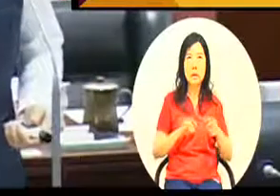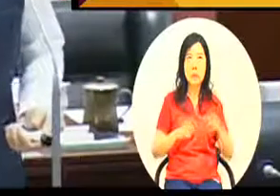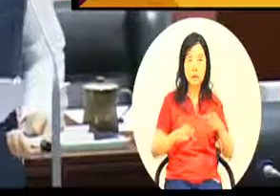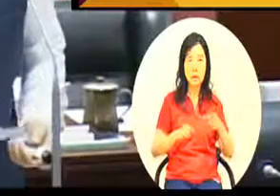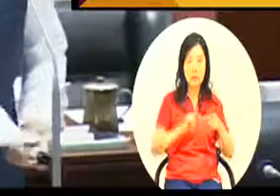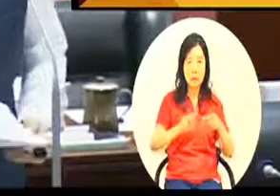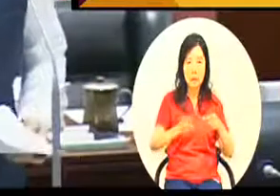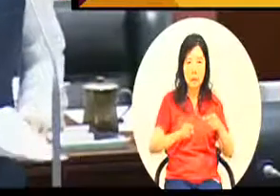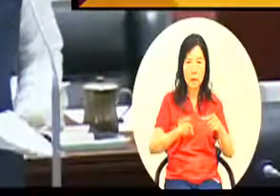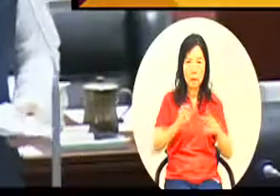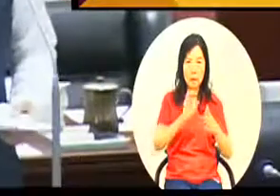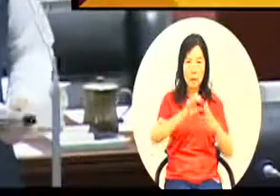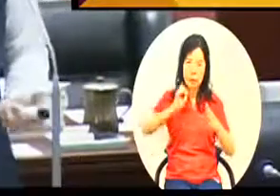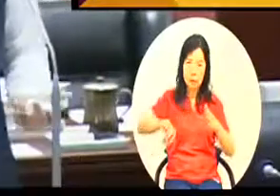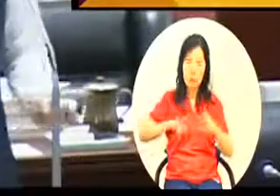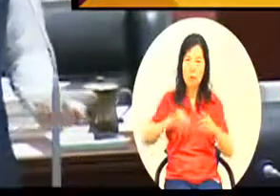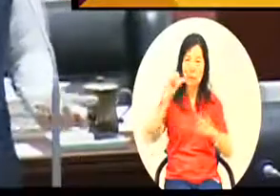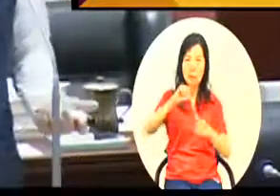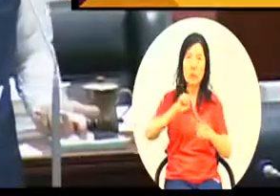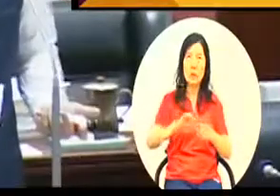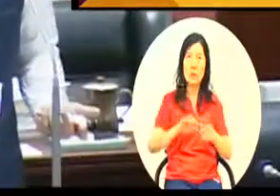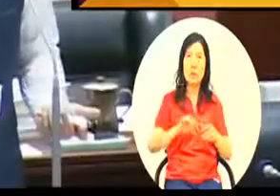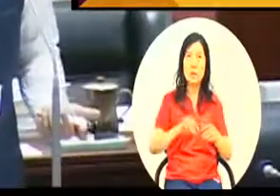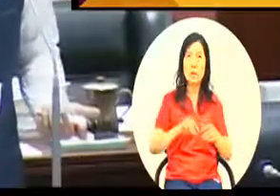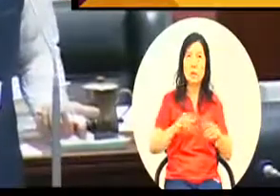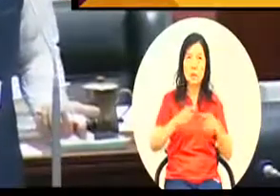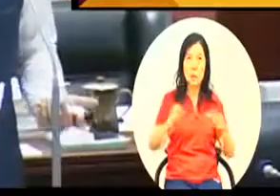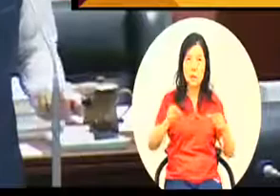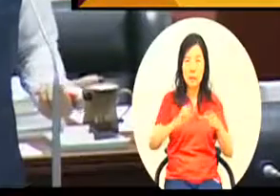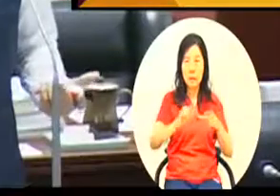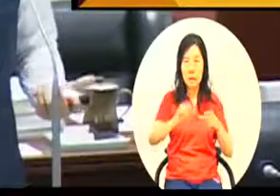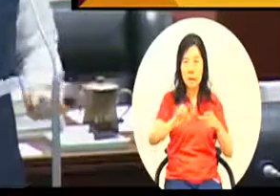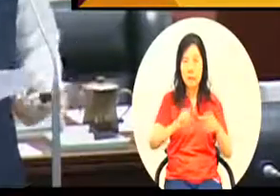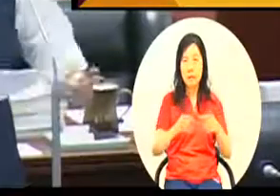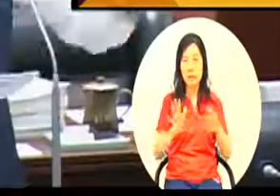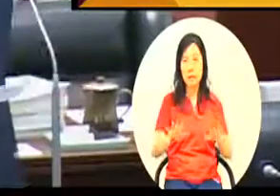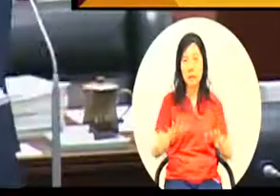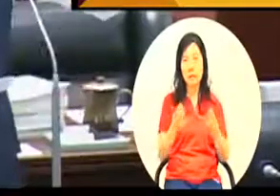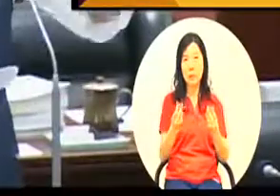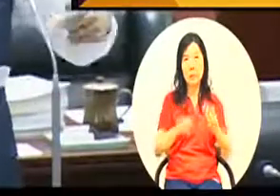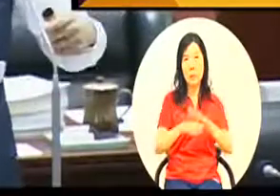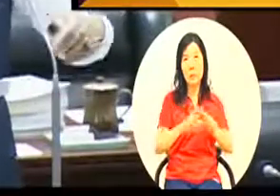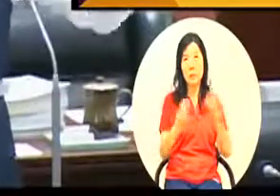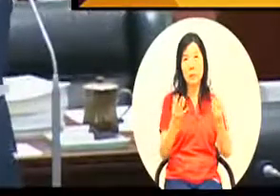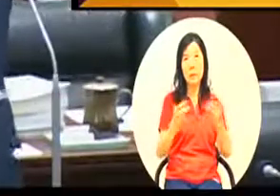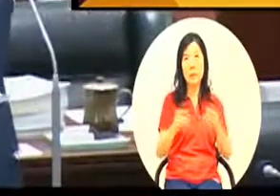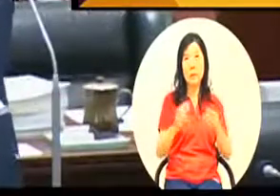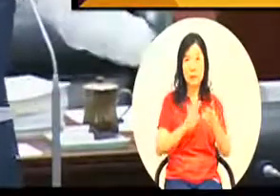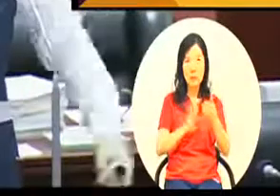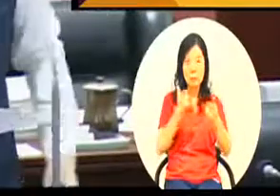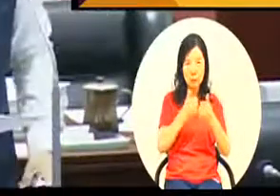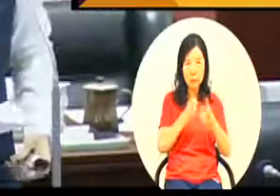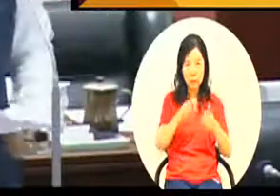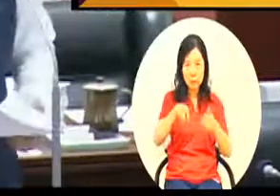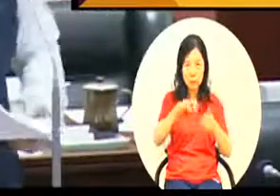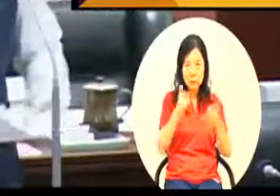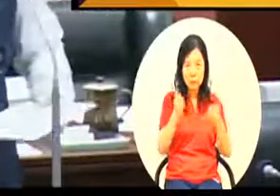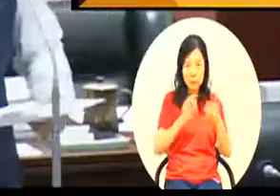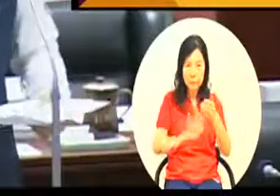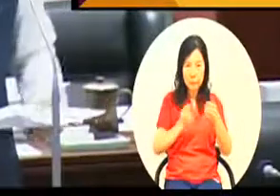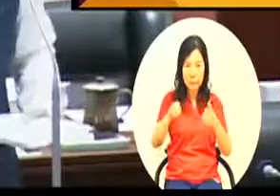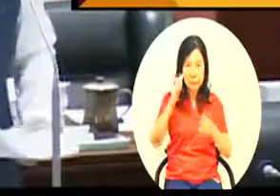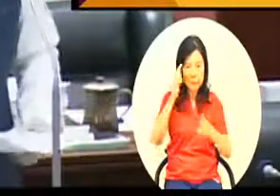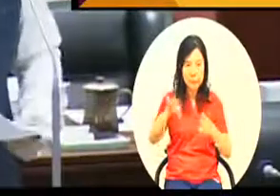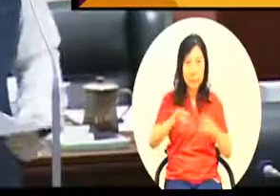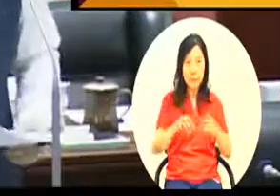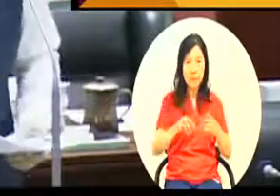的刑责之后，票据犯罪没有了，这个很奇怪。那我不知道委员是不是用这个案子去想，这个单纯适用毒品罪除